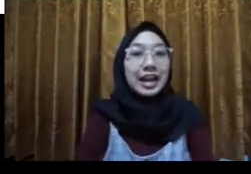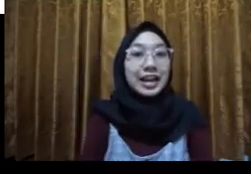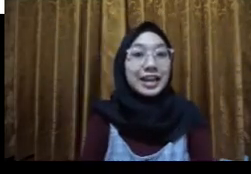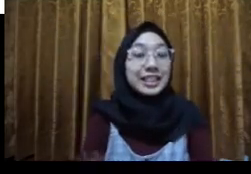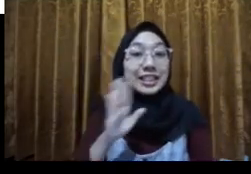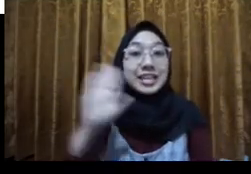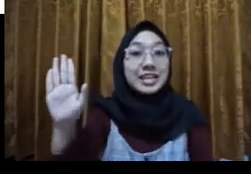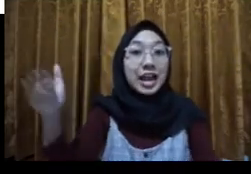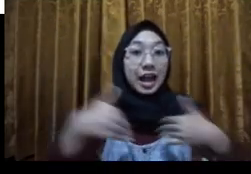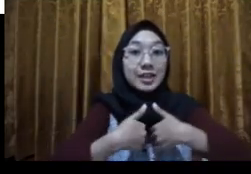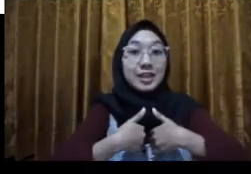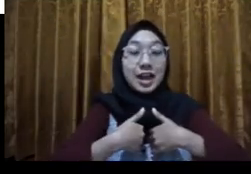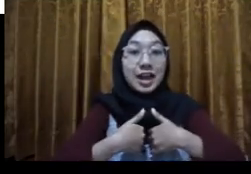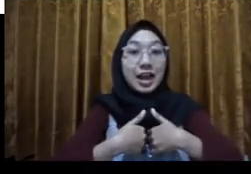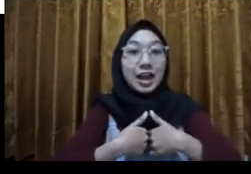jadi tidak ada